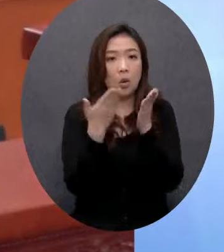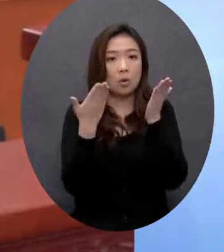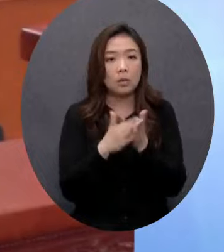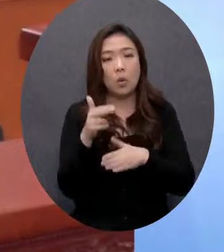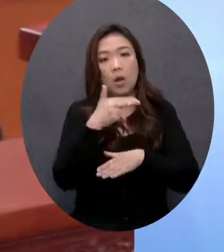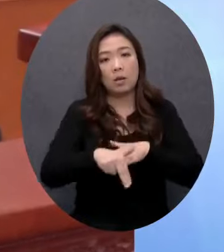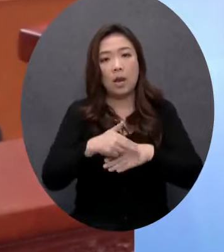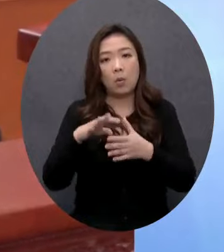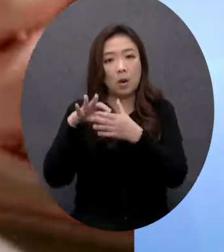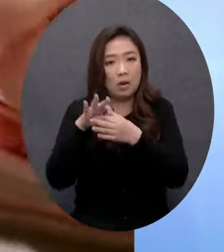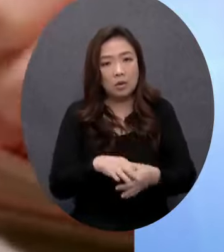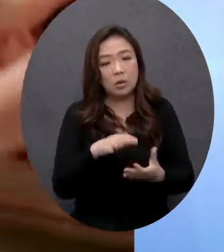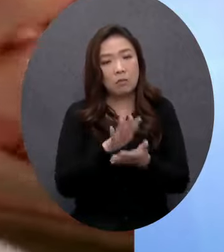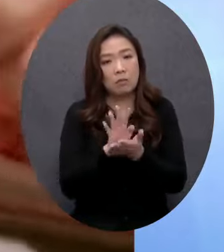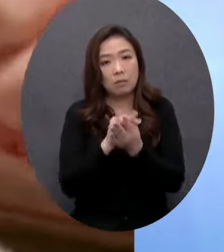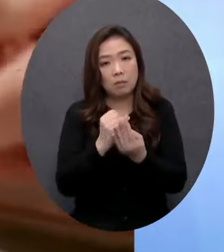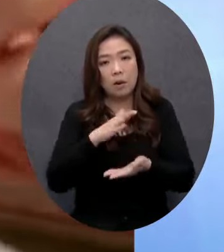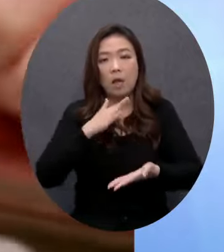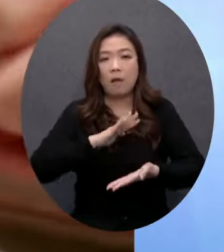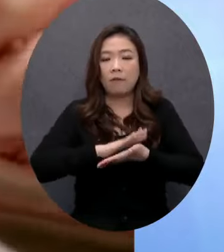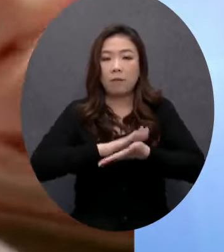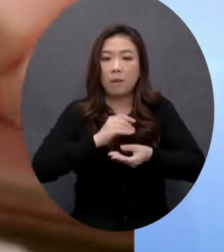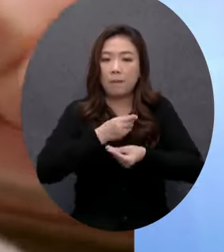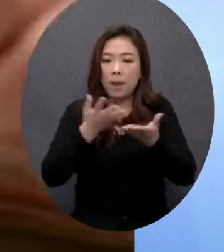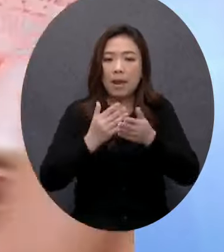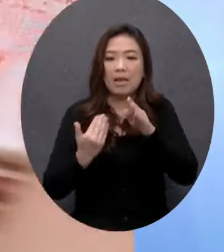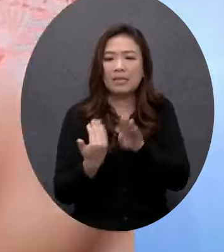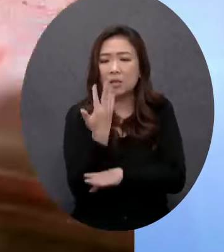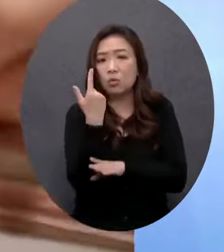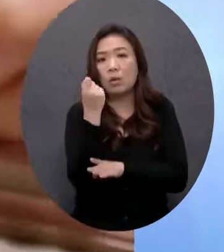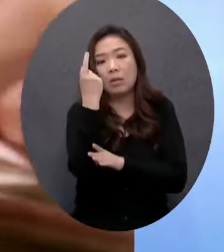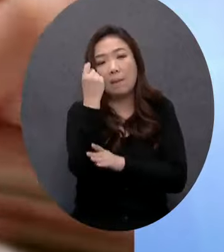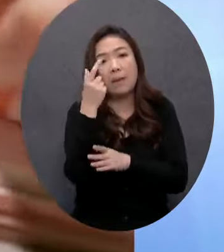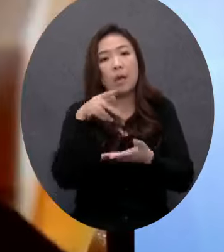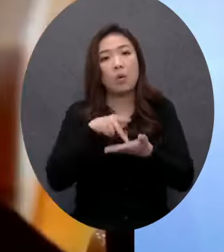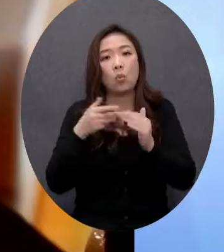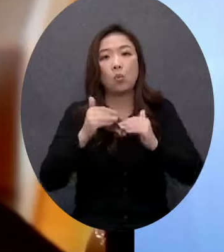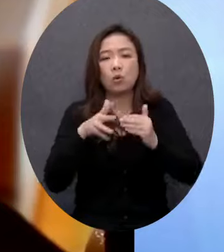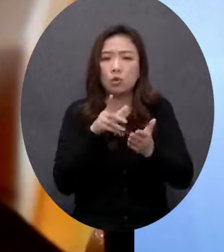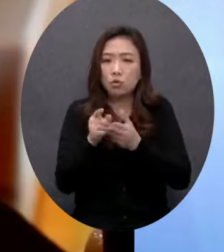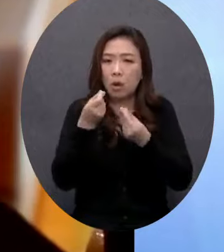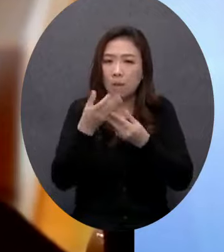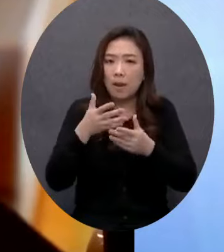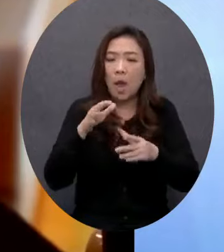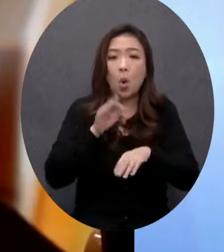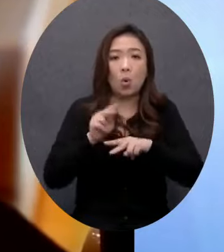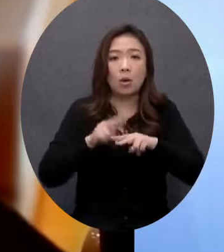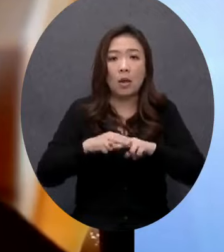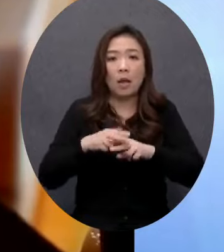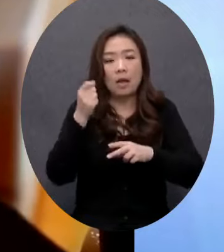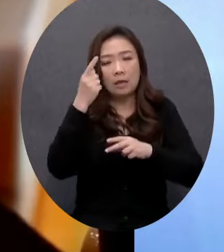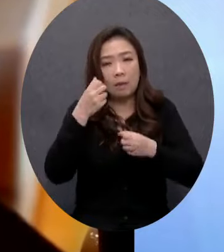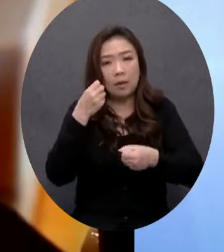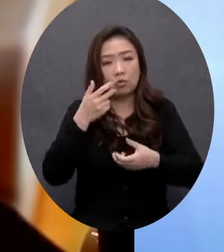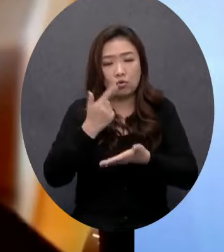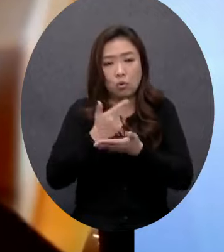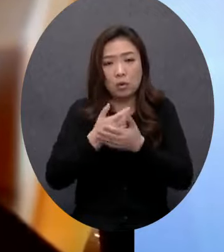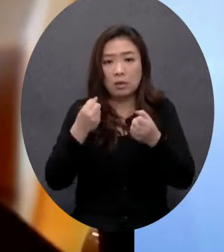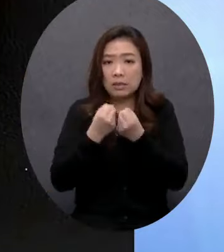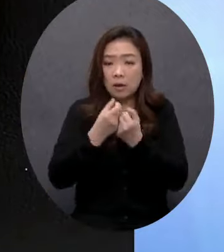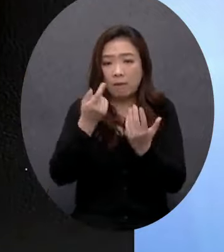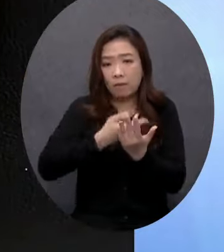划连续几年发行超长期特别国债，转行用于国家重大战略实施和重点领域